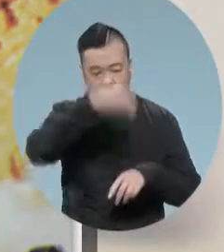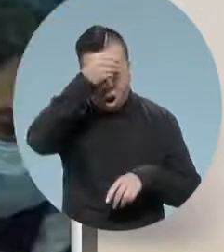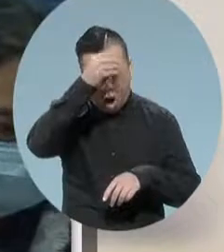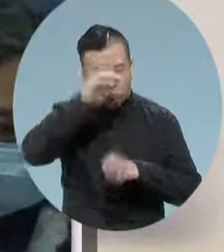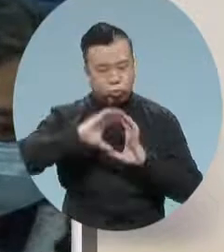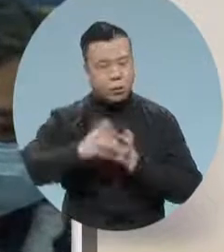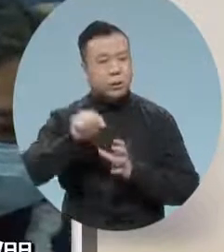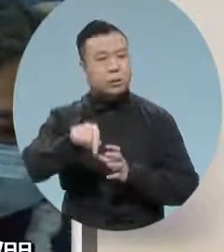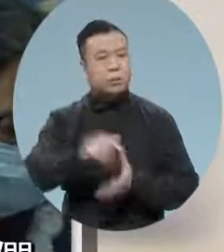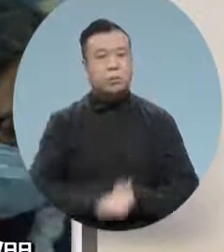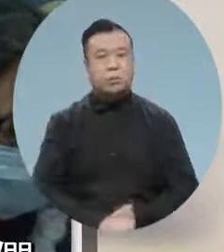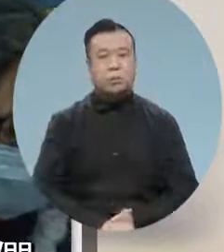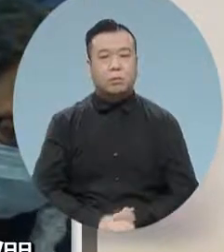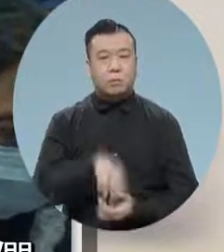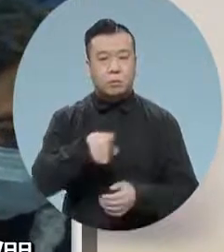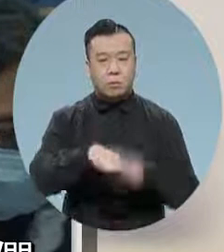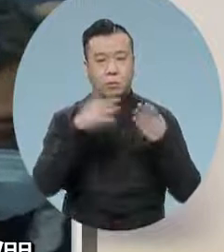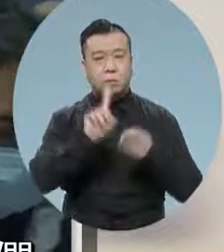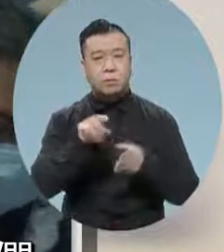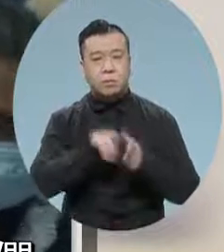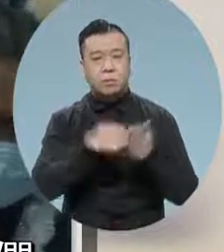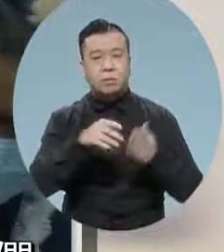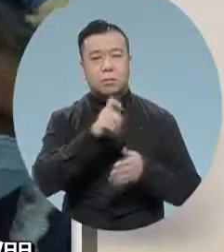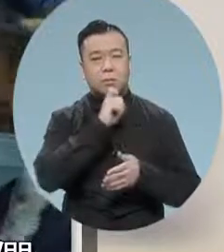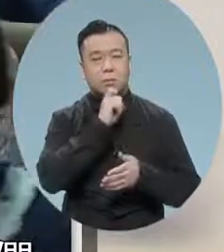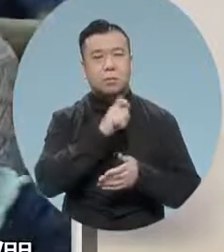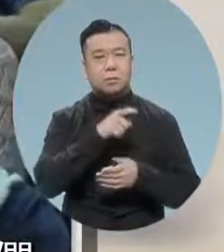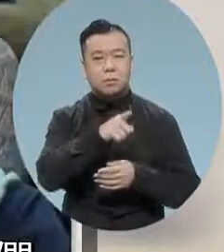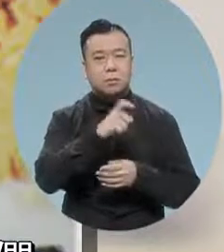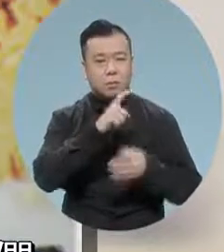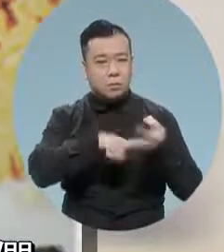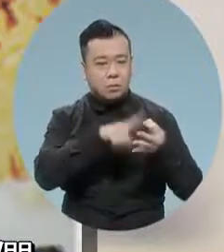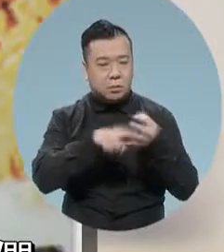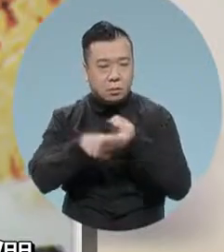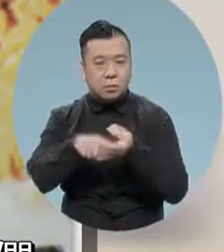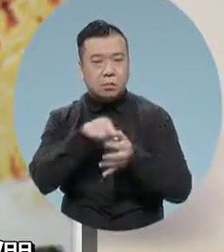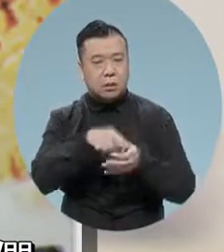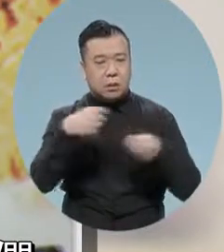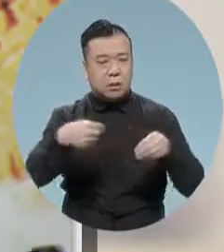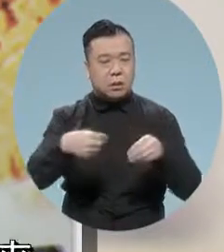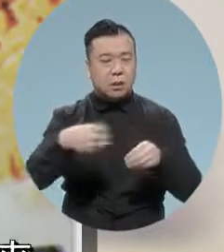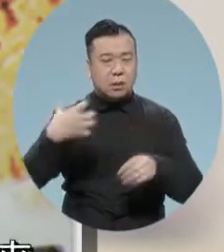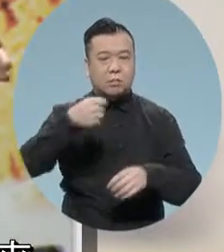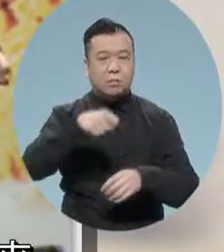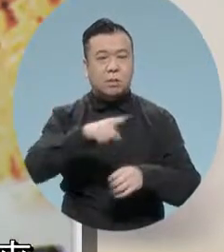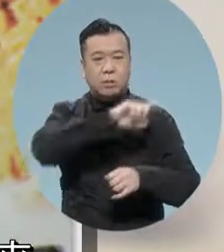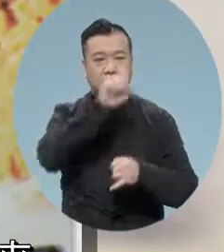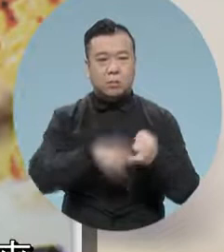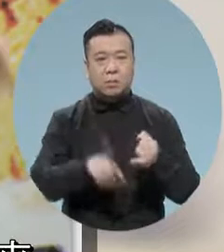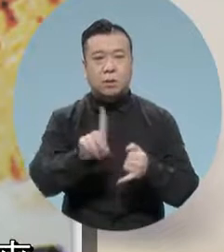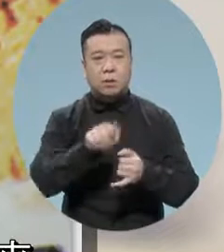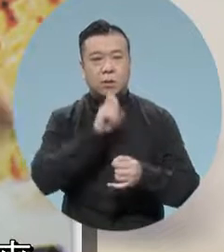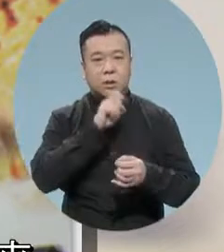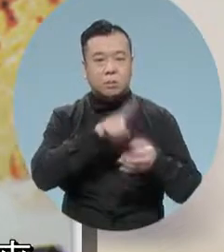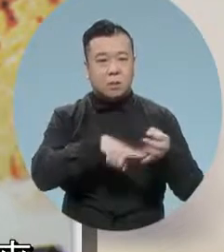黨。由最初陳獨秀、李大超這些教授們，到後來陳